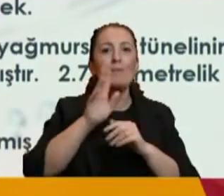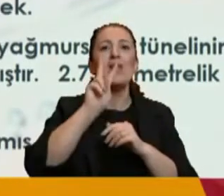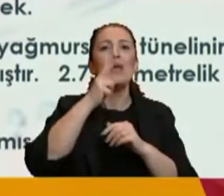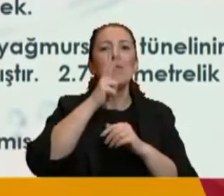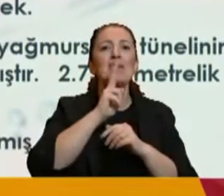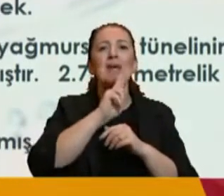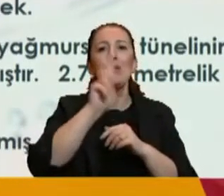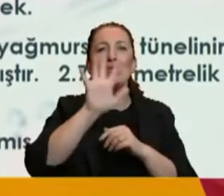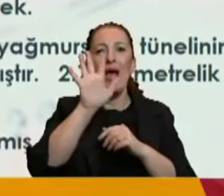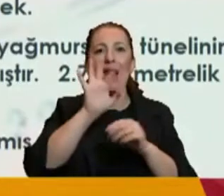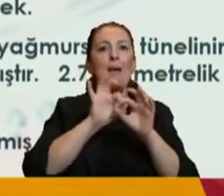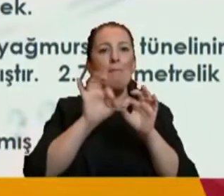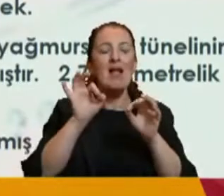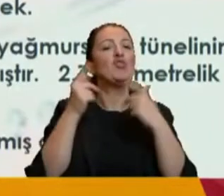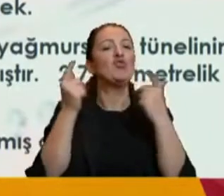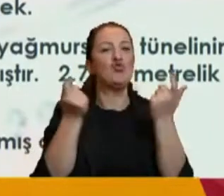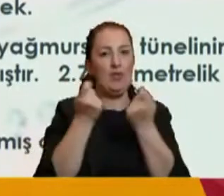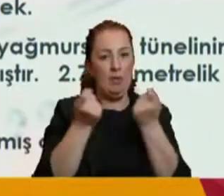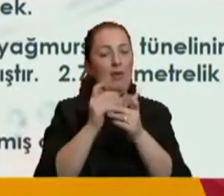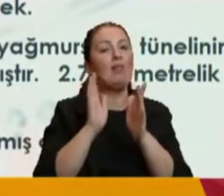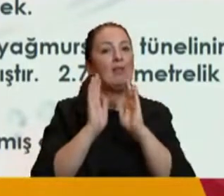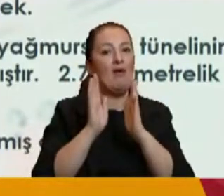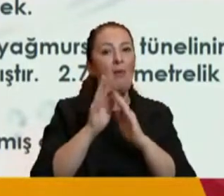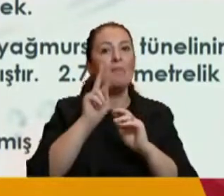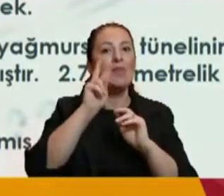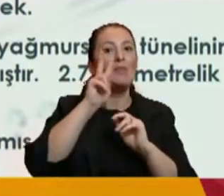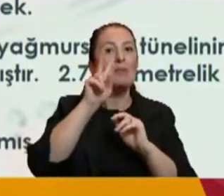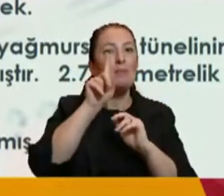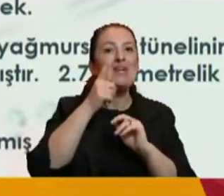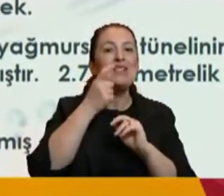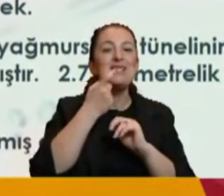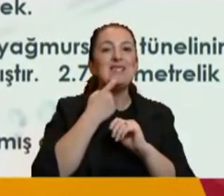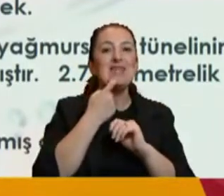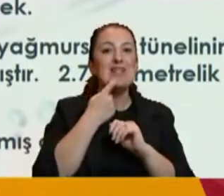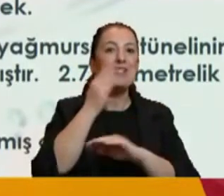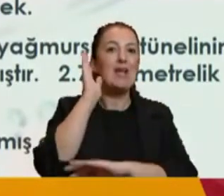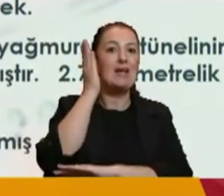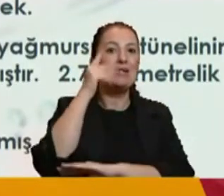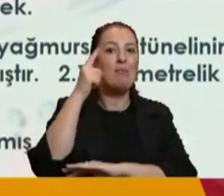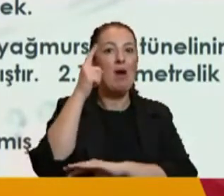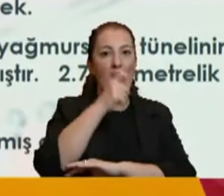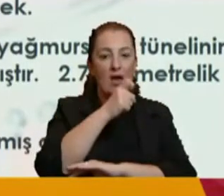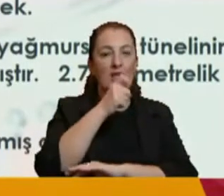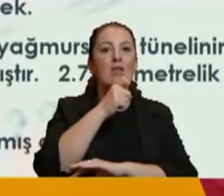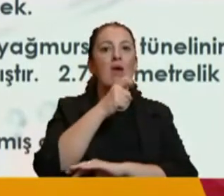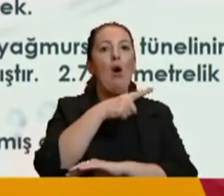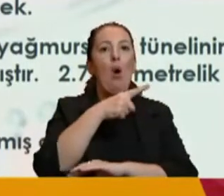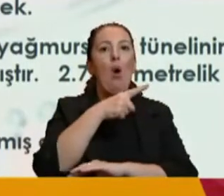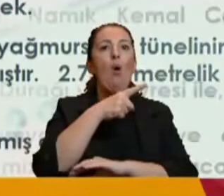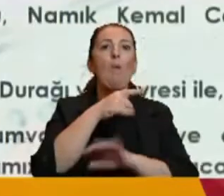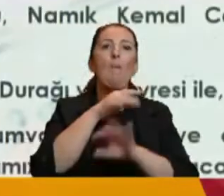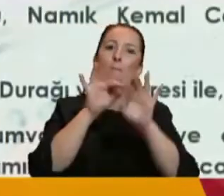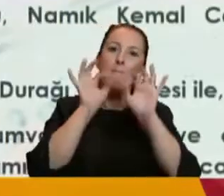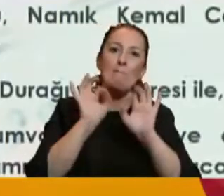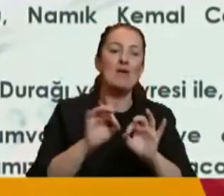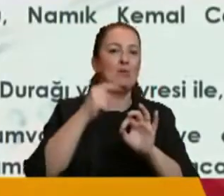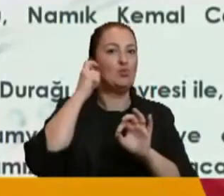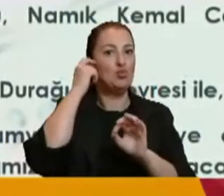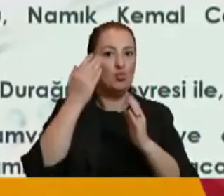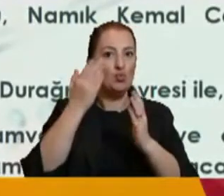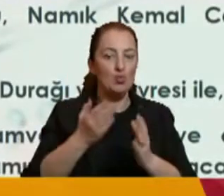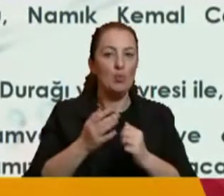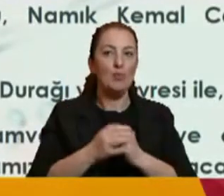kısmında çalışmalar devam etmektedir 2021 yılı Kasım ayında işletmeye almayı planlıyoruz